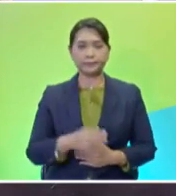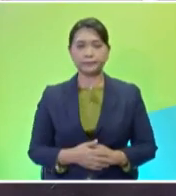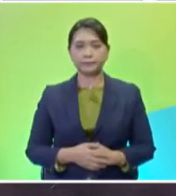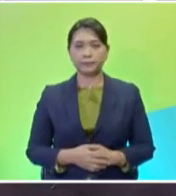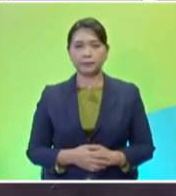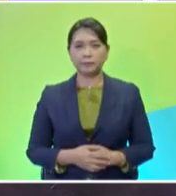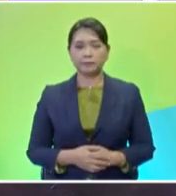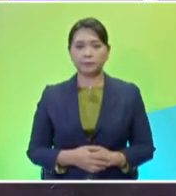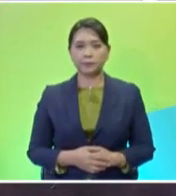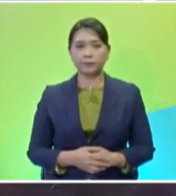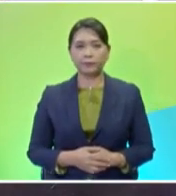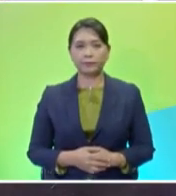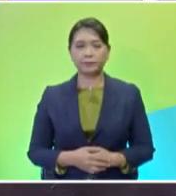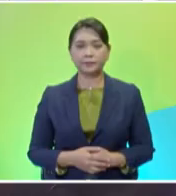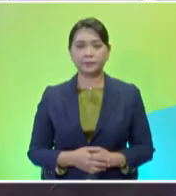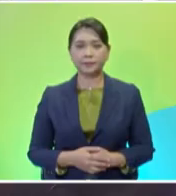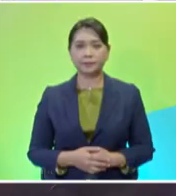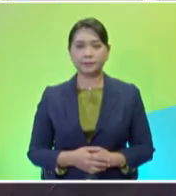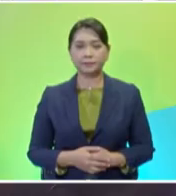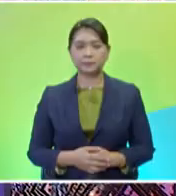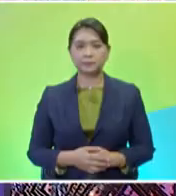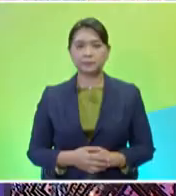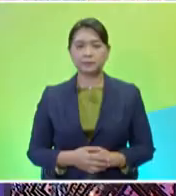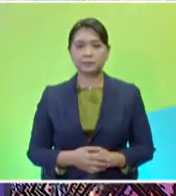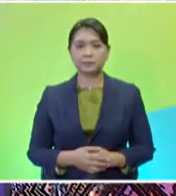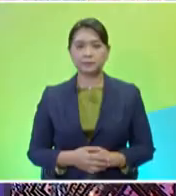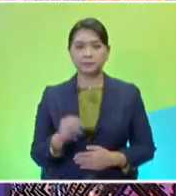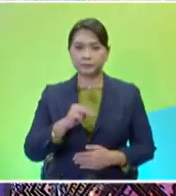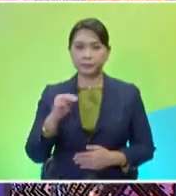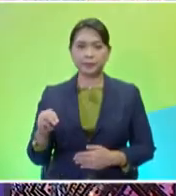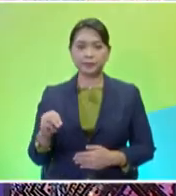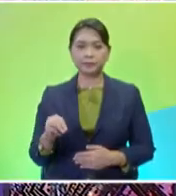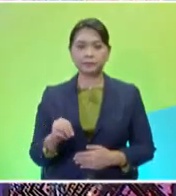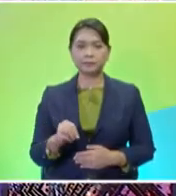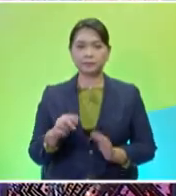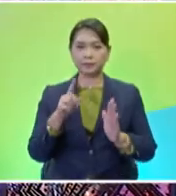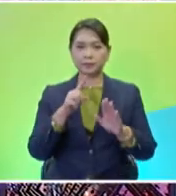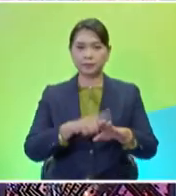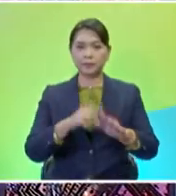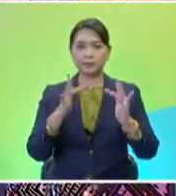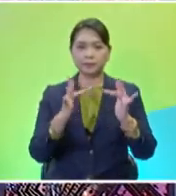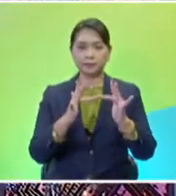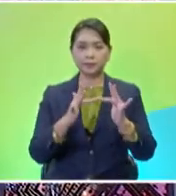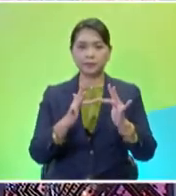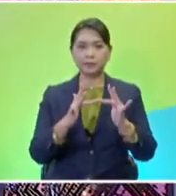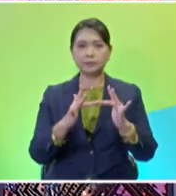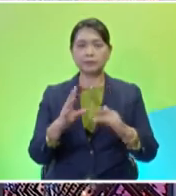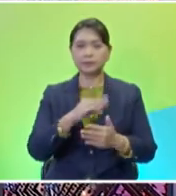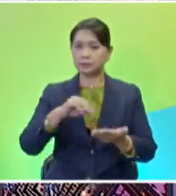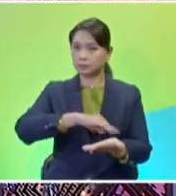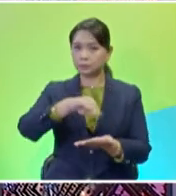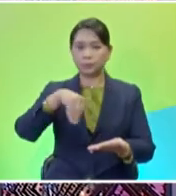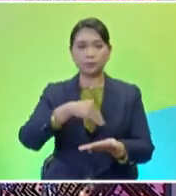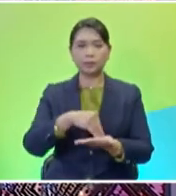pada hari ini Cikgu secara ringkasnya silakan juga baiklah murid-murid di dalam Google ini Dan juga penonton yang berada di rumah hari ini